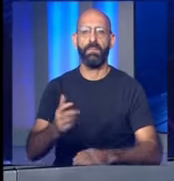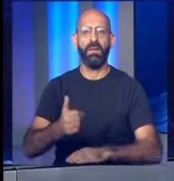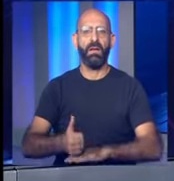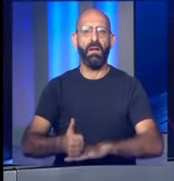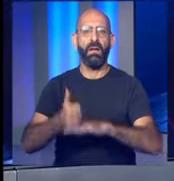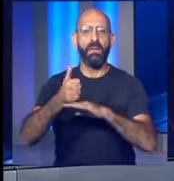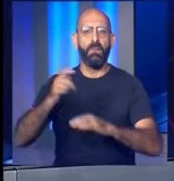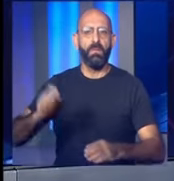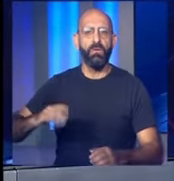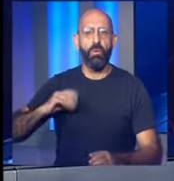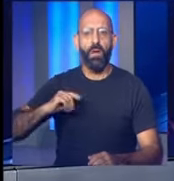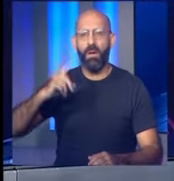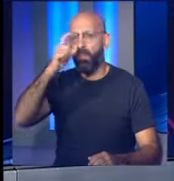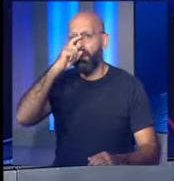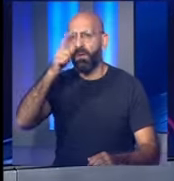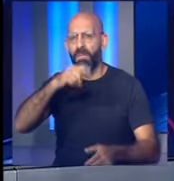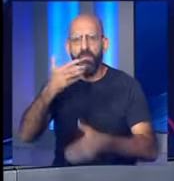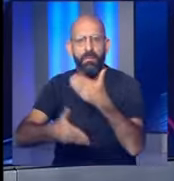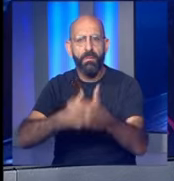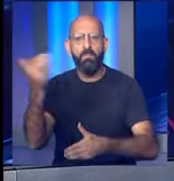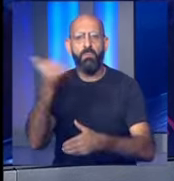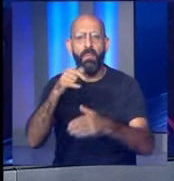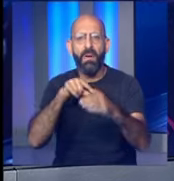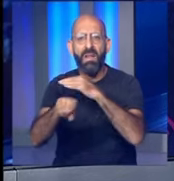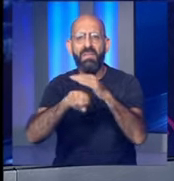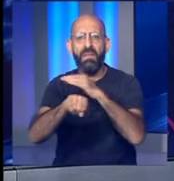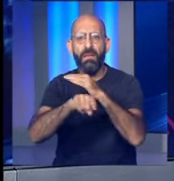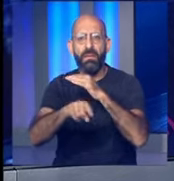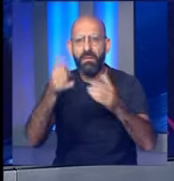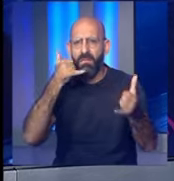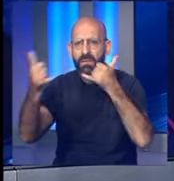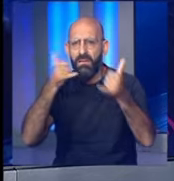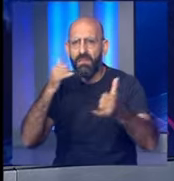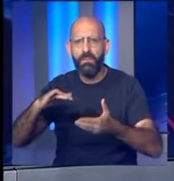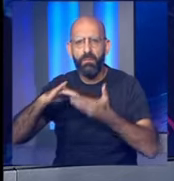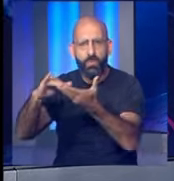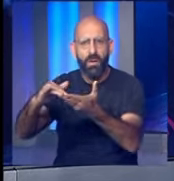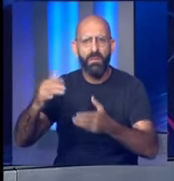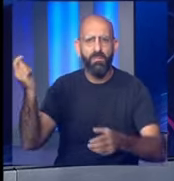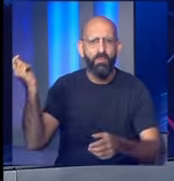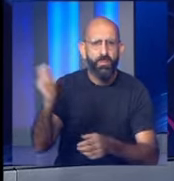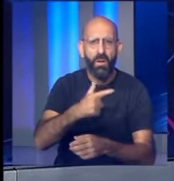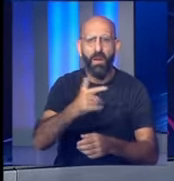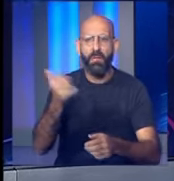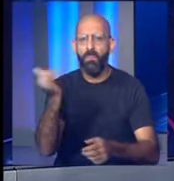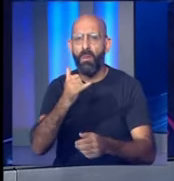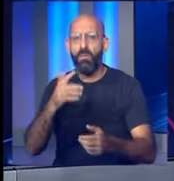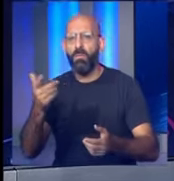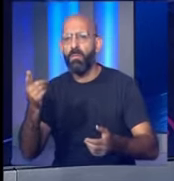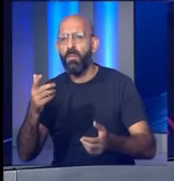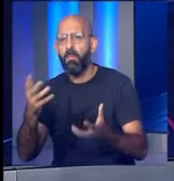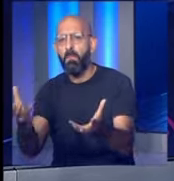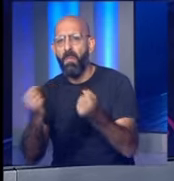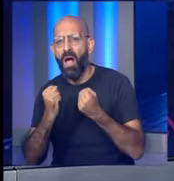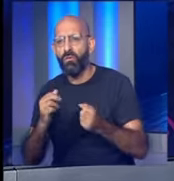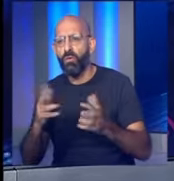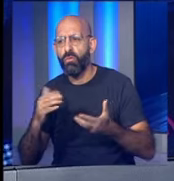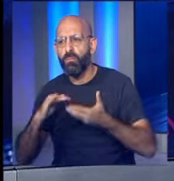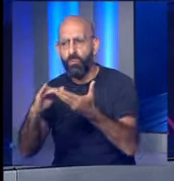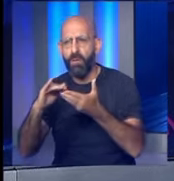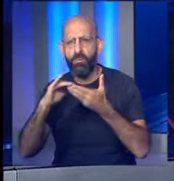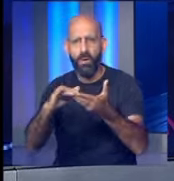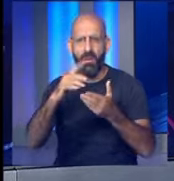تابع رئيس مجلس النواب نبيه بري ملف النازحين، وأجرى سلسلة اتصالات للاطمئنان إلى أوضاعهم، مشددا على